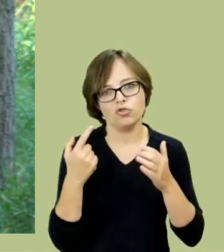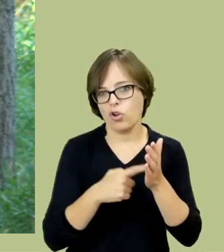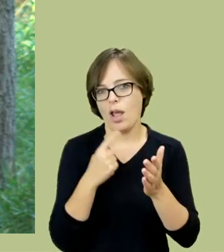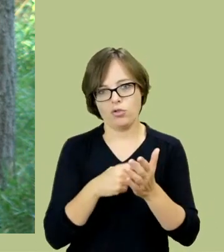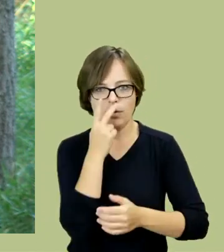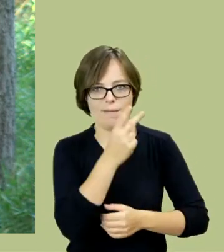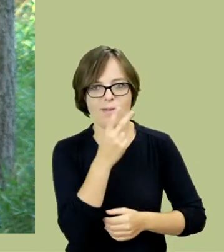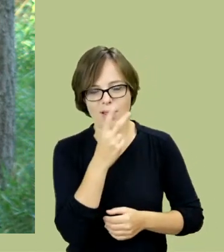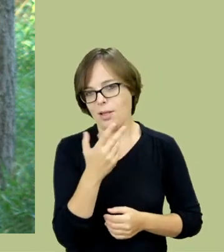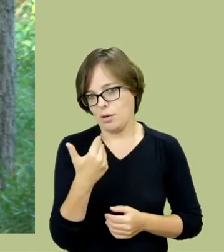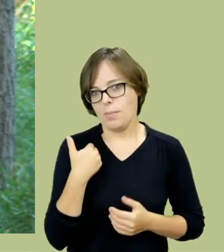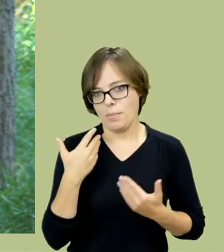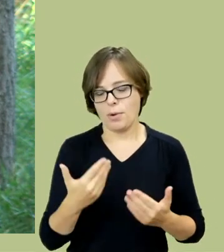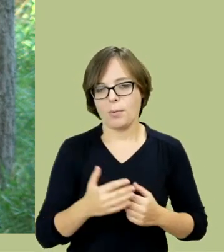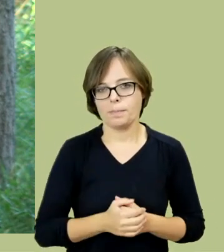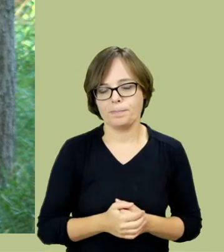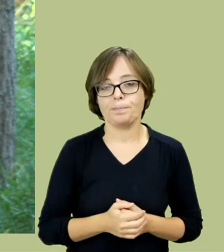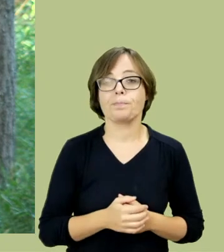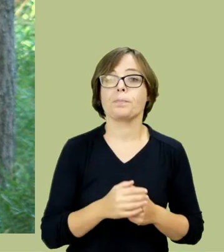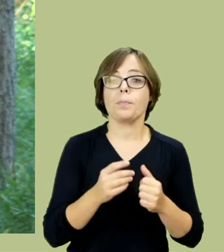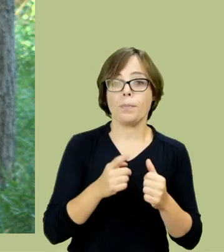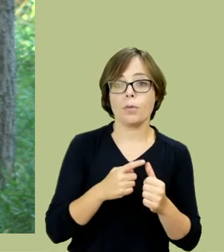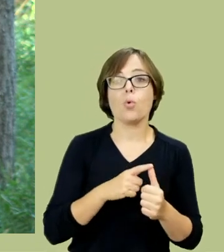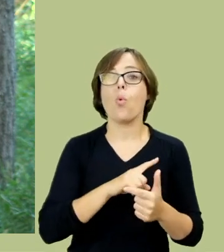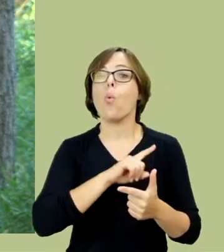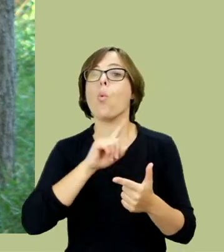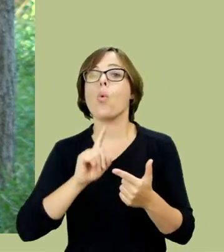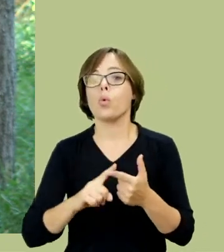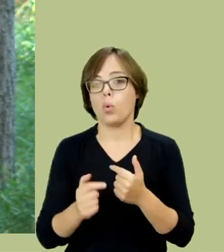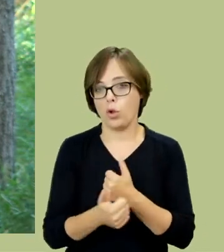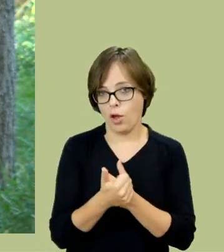na plan pierwszy. Drugi dowód na to jest